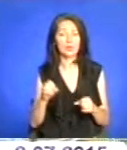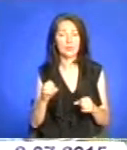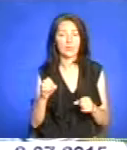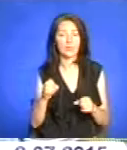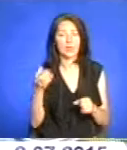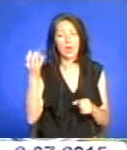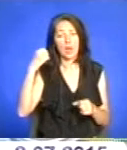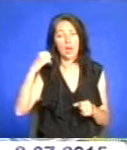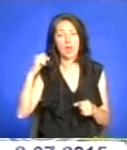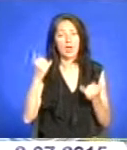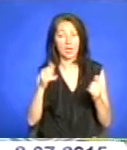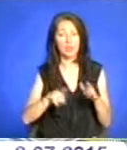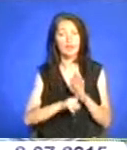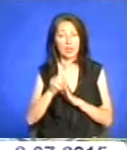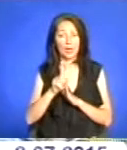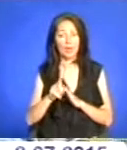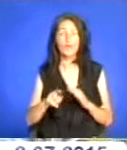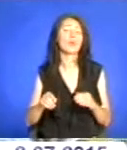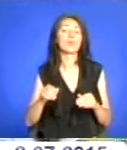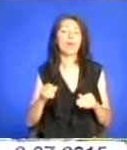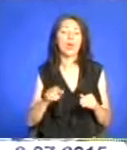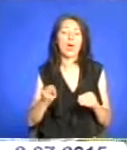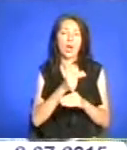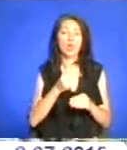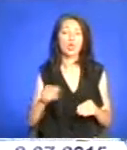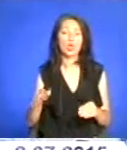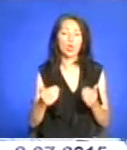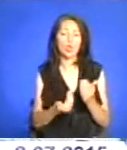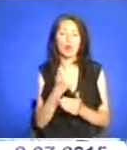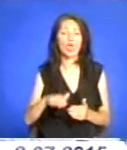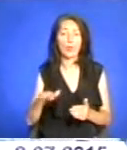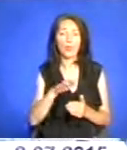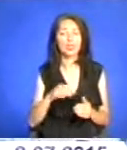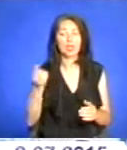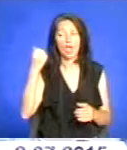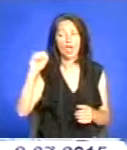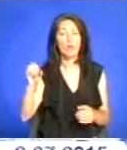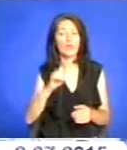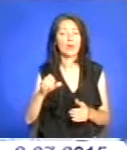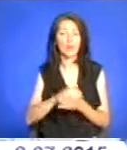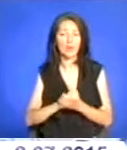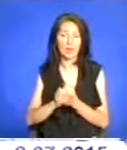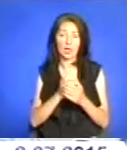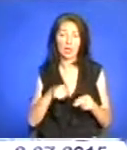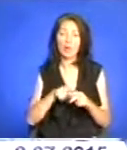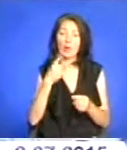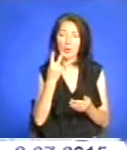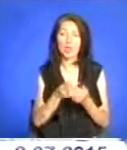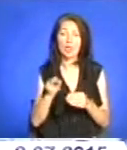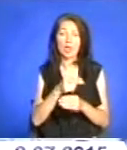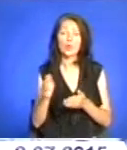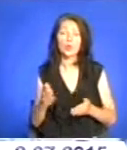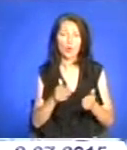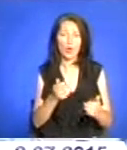Героїв Євромайдану, яка передбачає, перше, це ремонт дороги, яка йде поруч з площею. Друге,